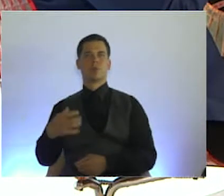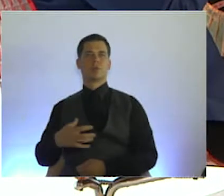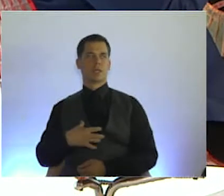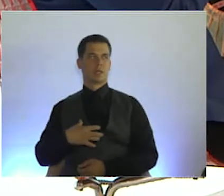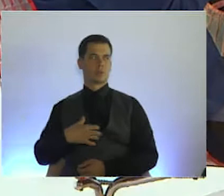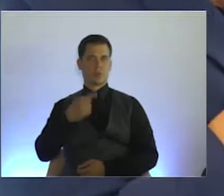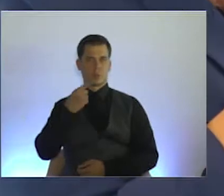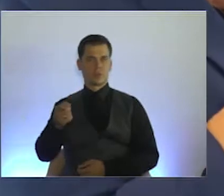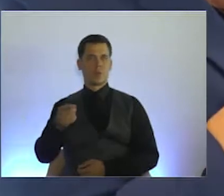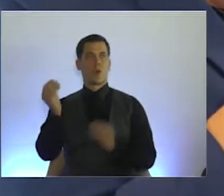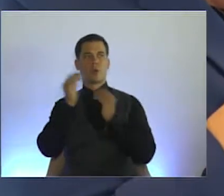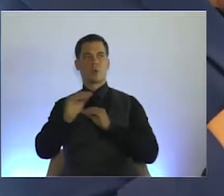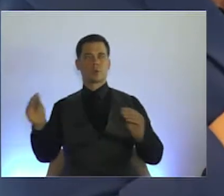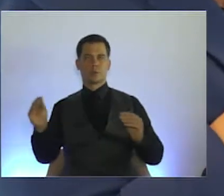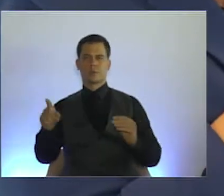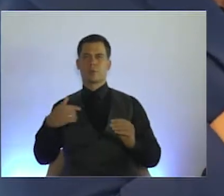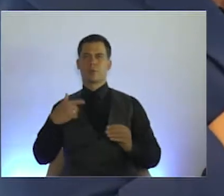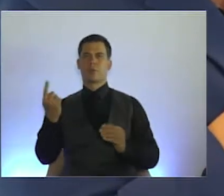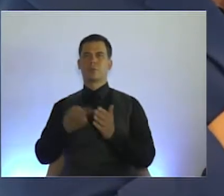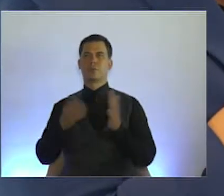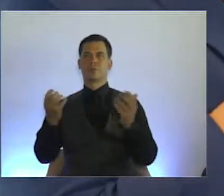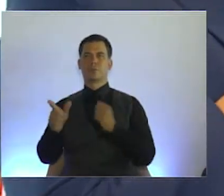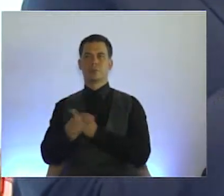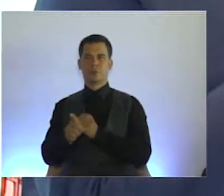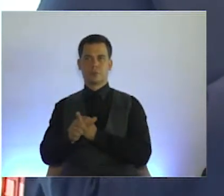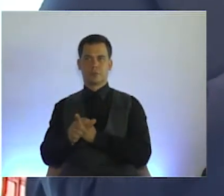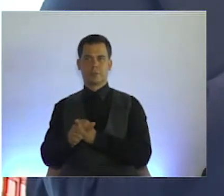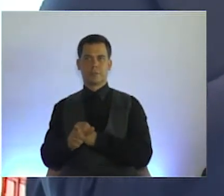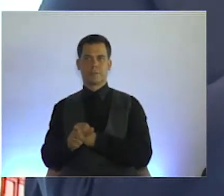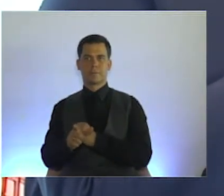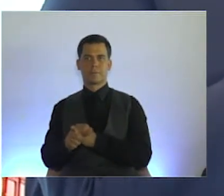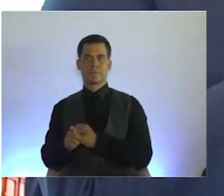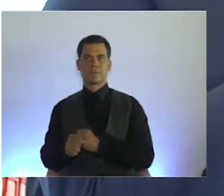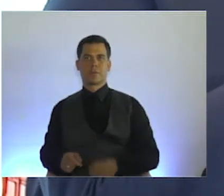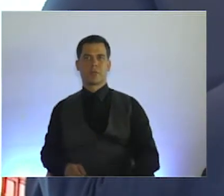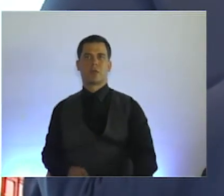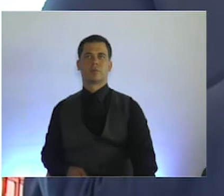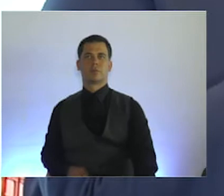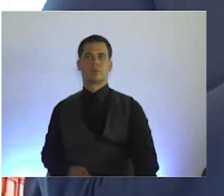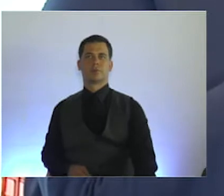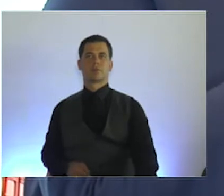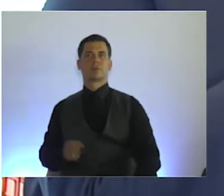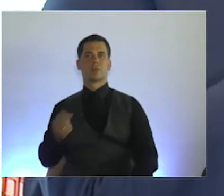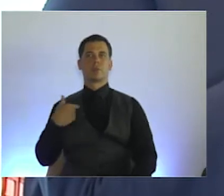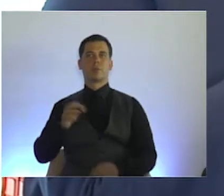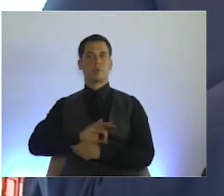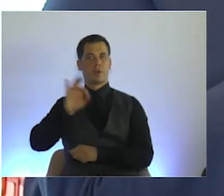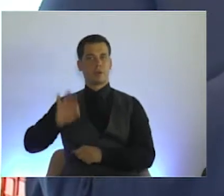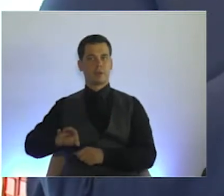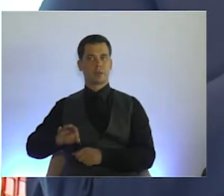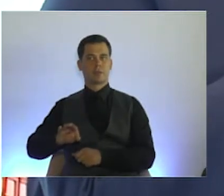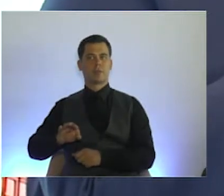mówił w ogłoszeniu z tych lat 70. i teraz, są, proszę Państwa, projekty,